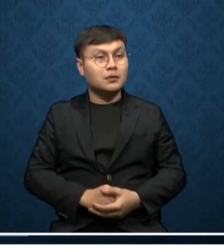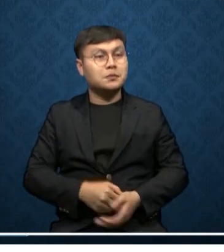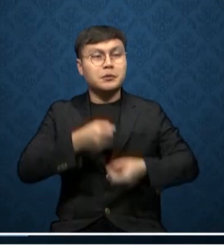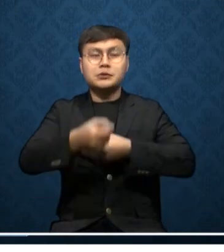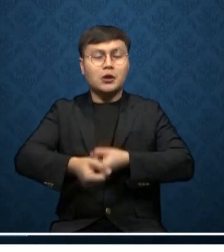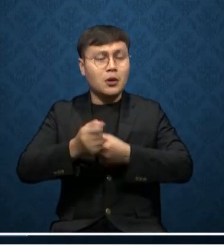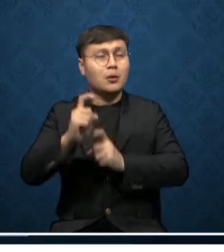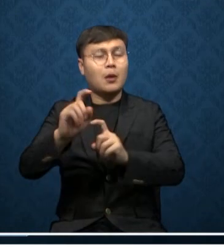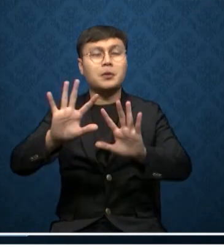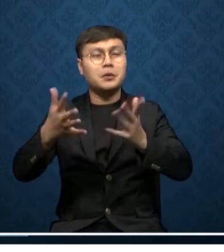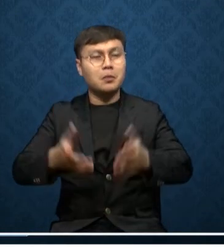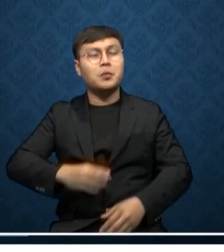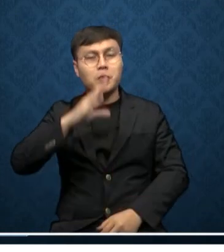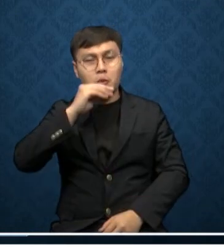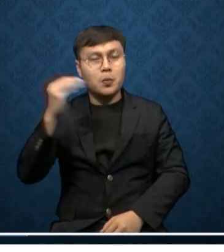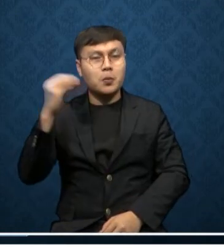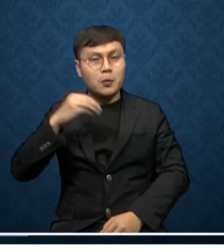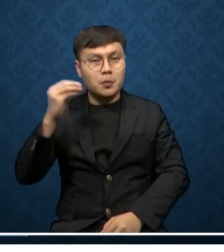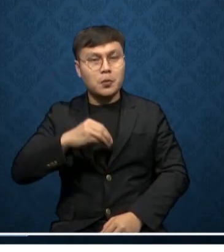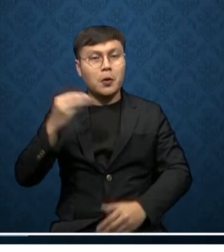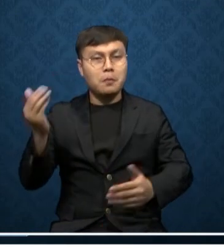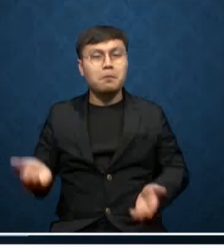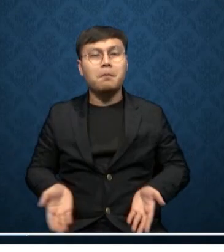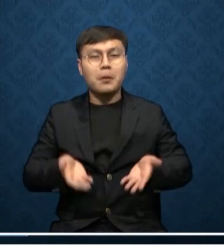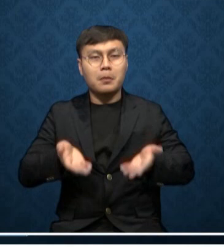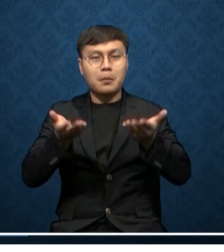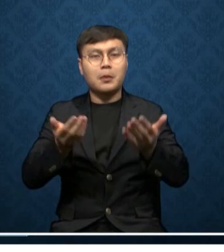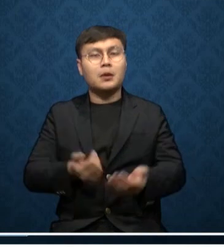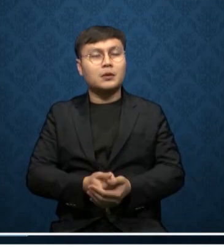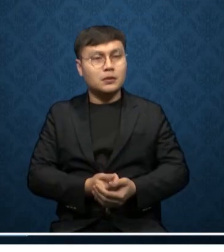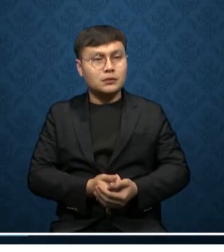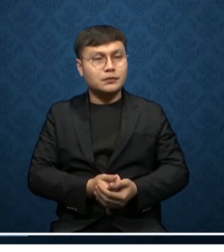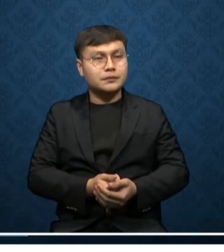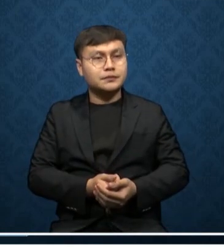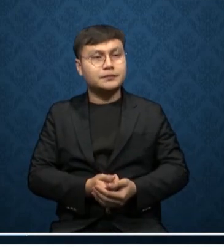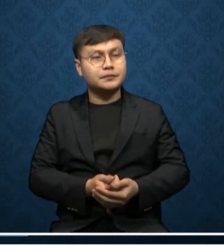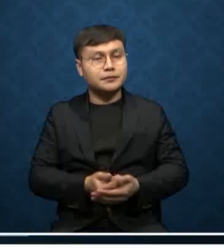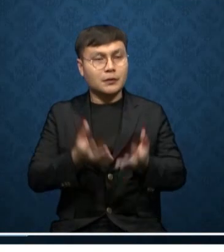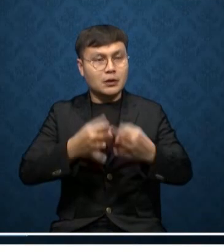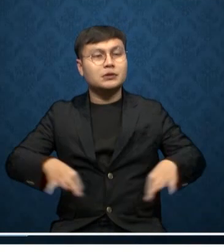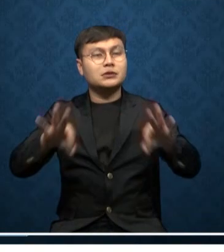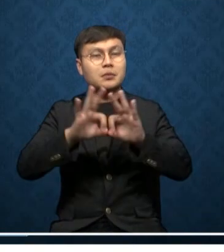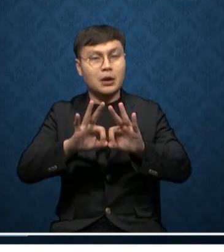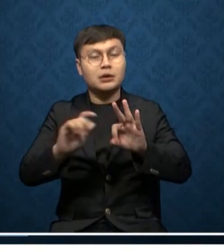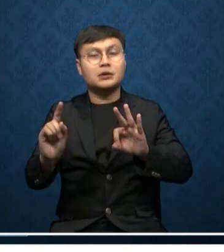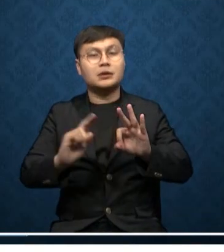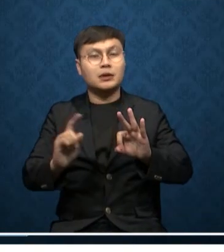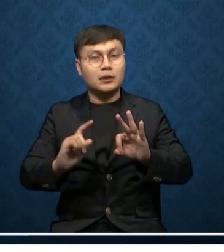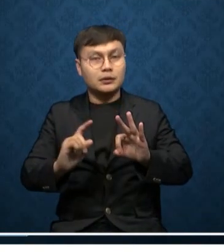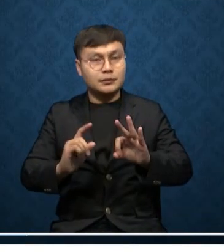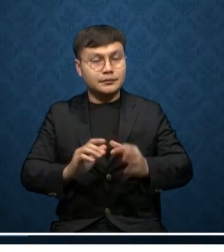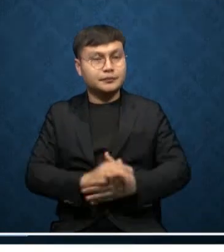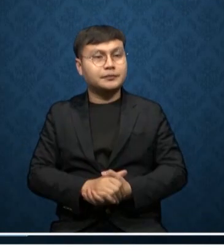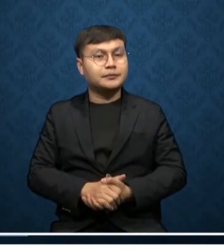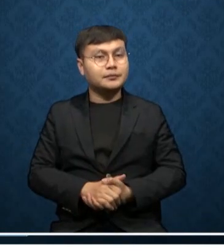มาต่อเนื่องตั้งแต่ปี 246ที่เราพยายามจะผลักดันเรื่องครัวของโลกนะครับเอ่อเรื่องนี้เป็นเรื่องสำคัญที่สร้างความเชื่อมั่นและความมั่นใจกับการ